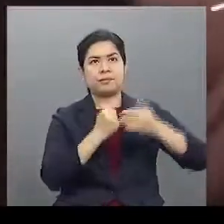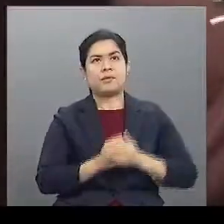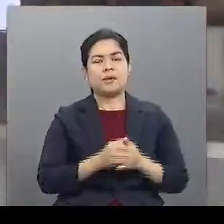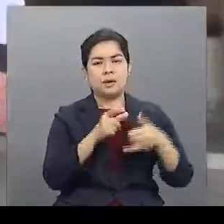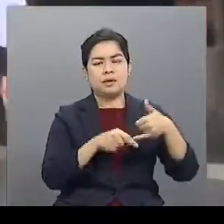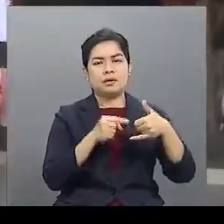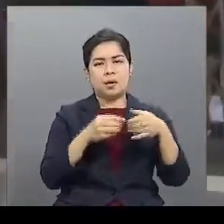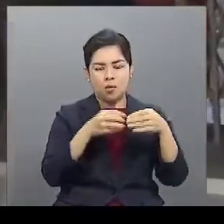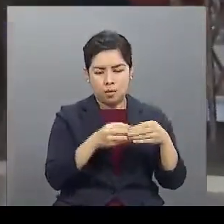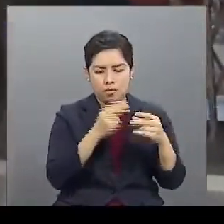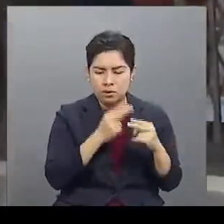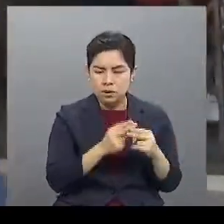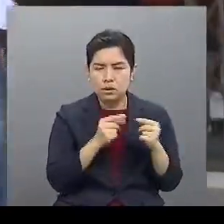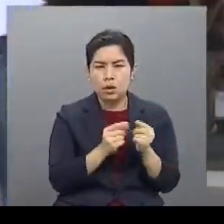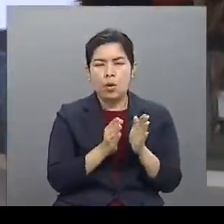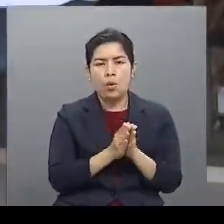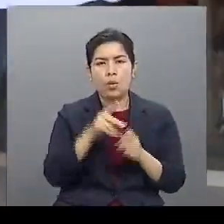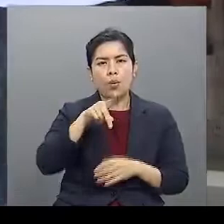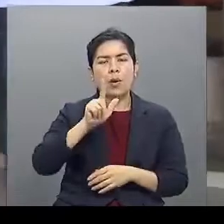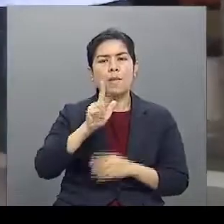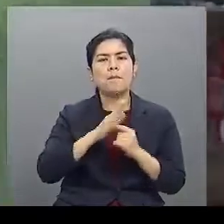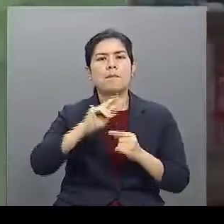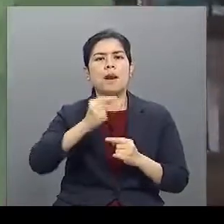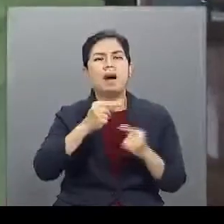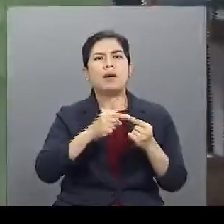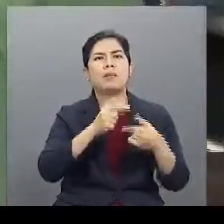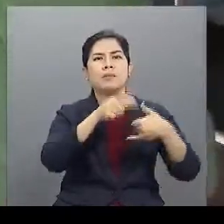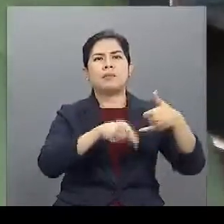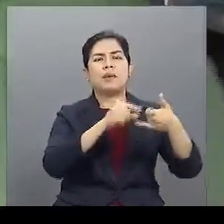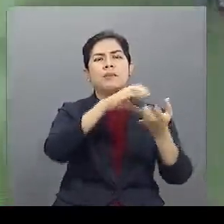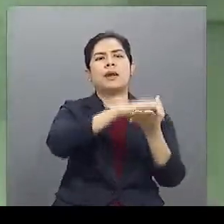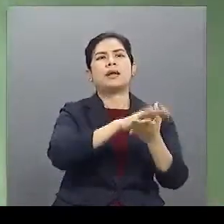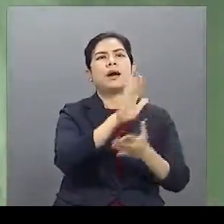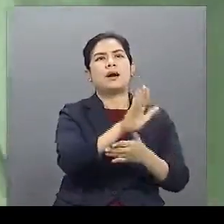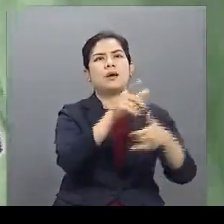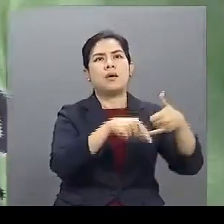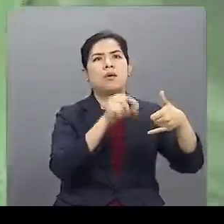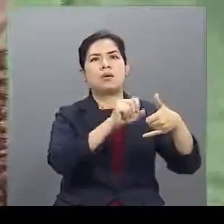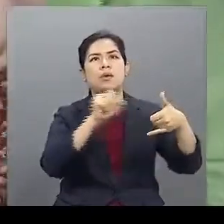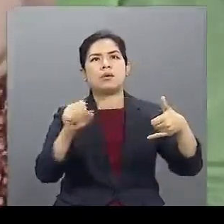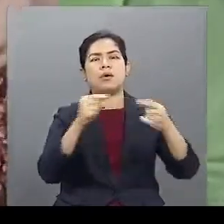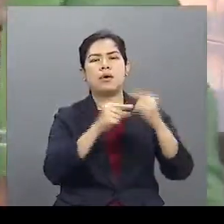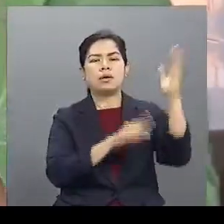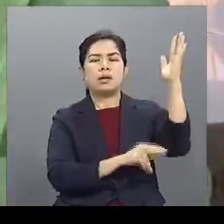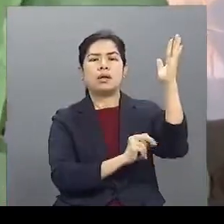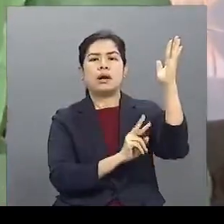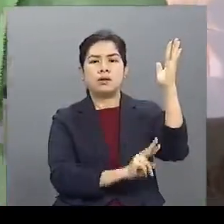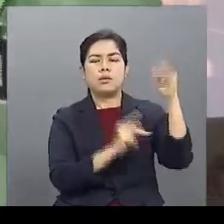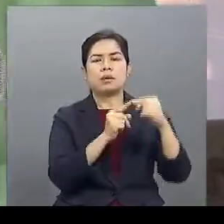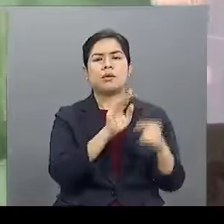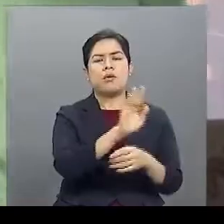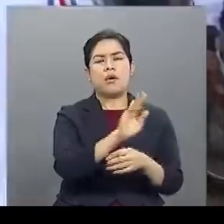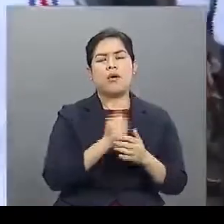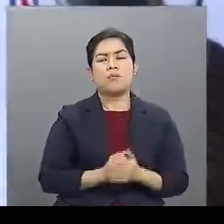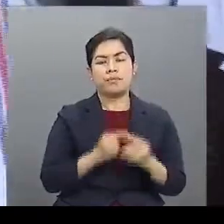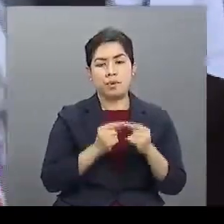าโกลกซึ่งเป็นภรรยาของนายสัมพันธ์มะยูโซสสนราธิวาสเขต2พรรคพลังประชารัฐได้ลงหาเสียงย่านการ